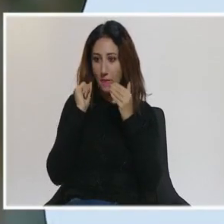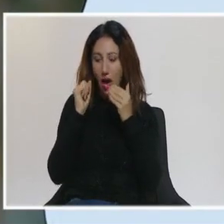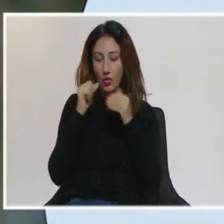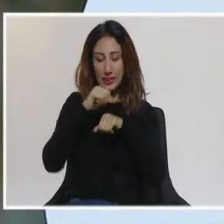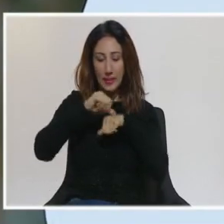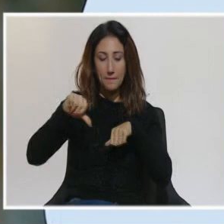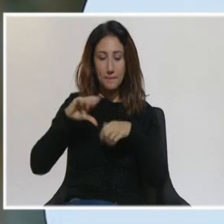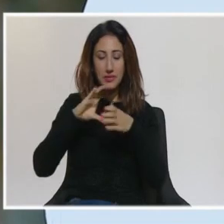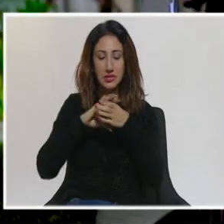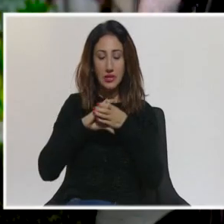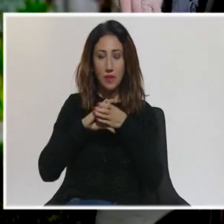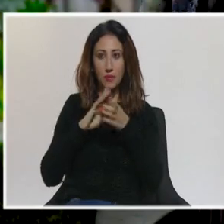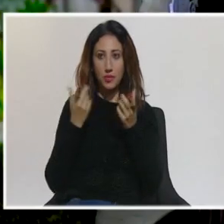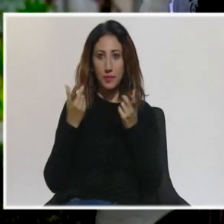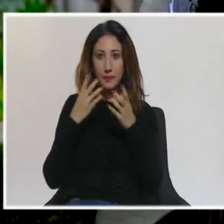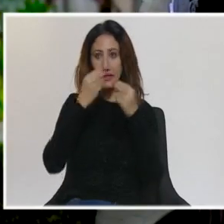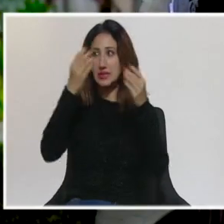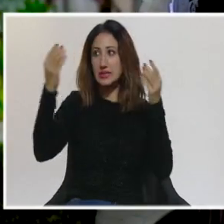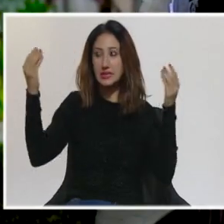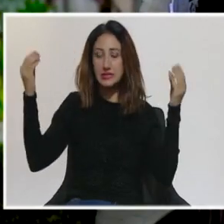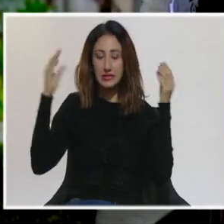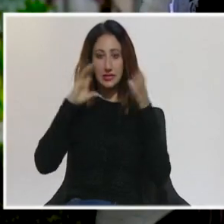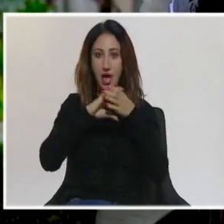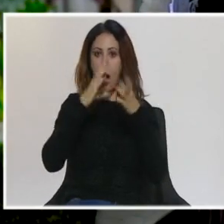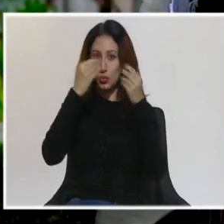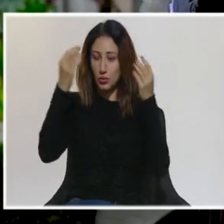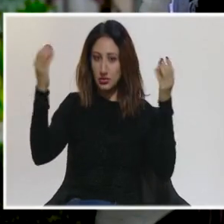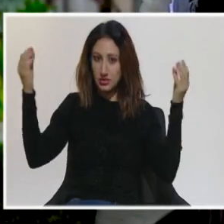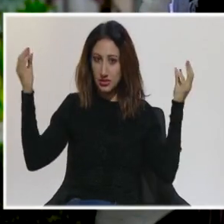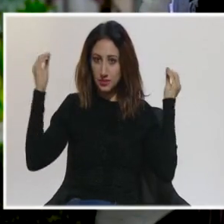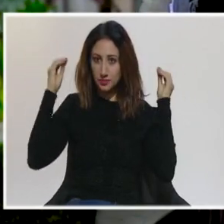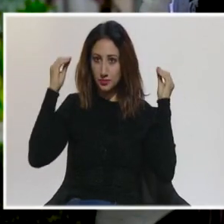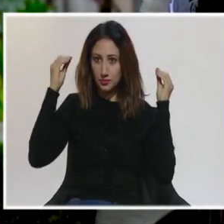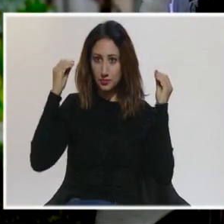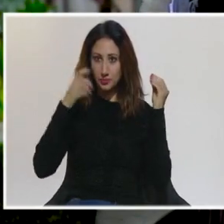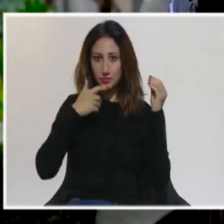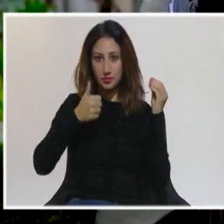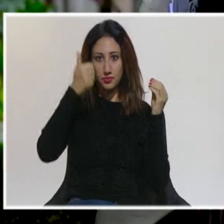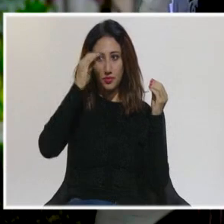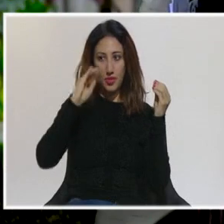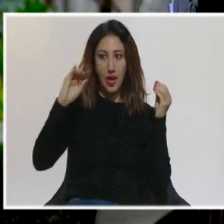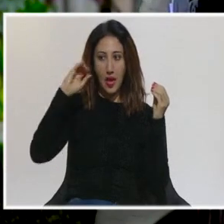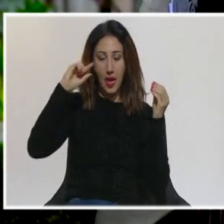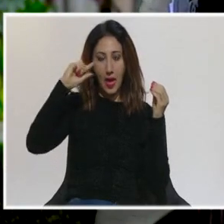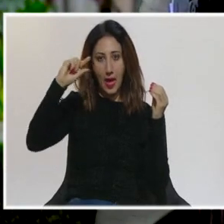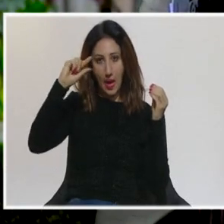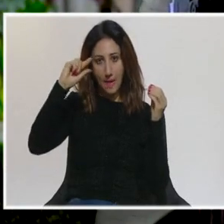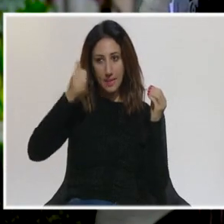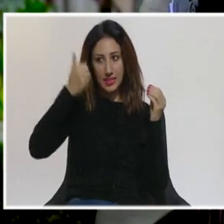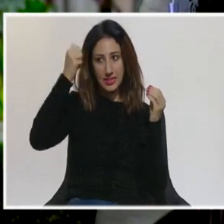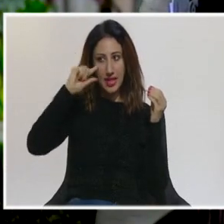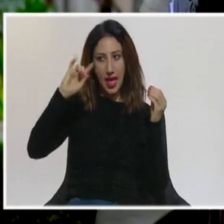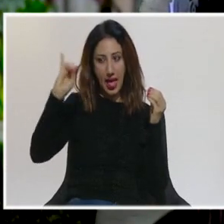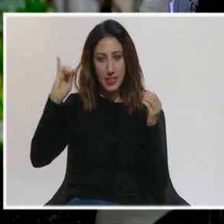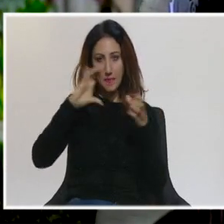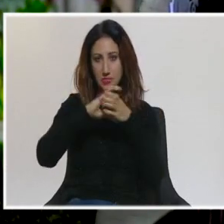والله يعني ربنا يحب فيه خلقه كتير بس انا اقدر اقول انه انكل احمد ادم ده ابويا التاني يعني ايه الحاجه